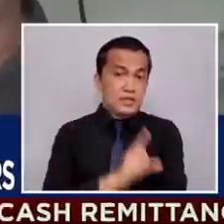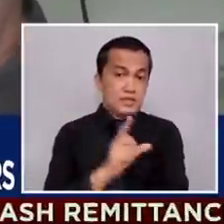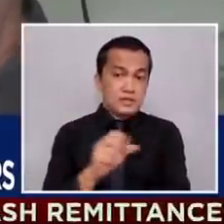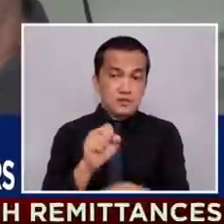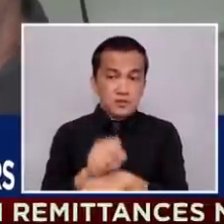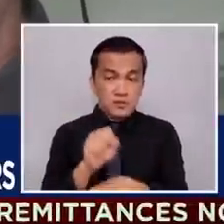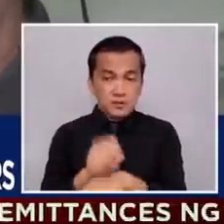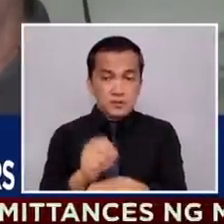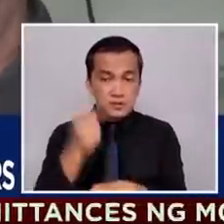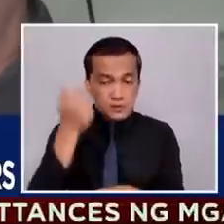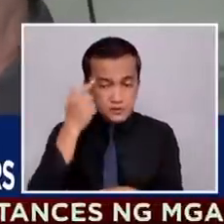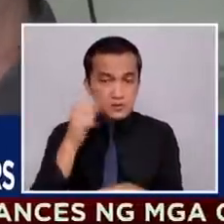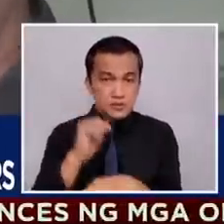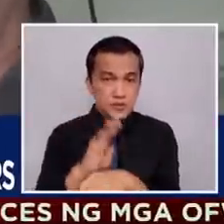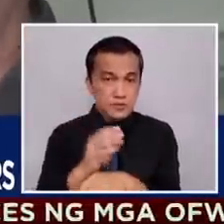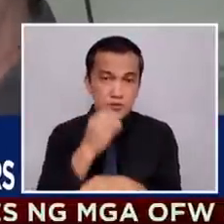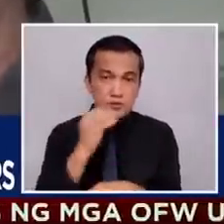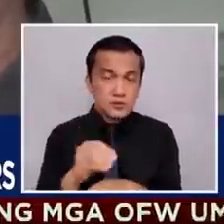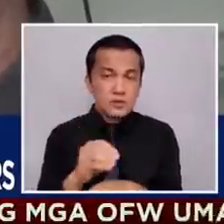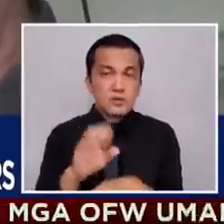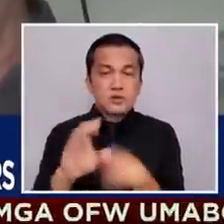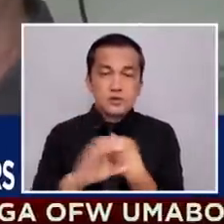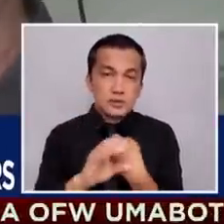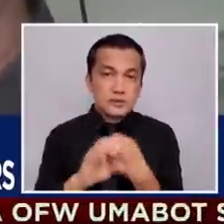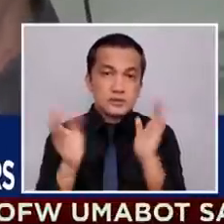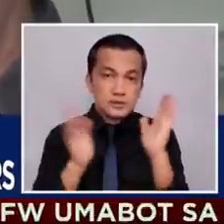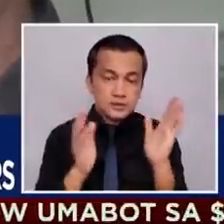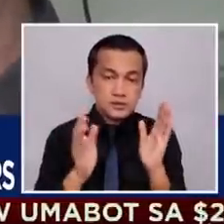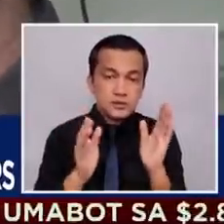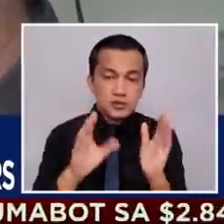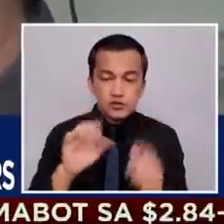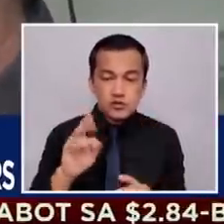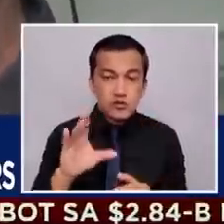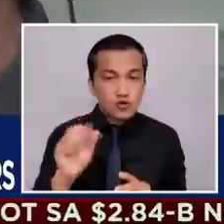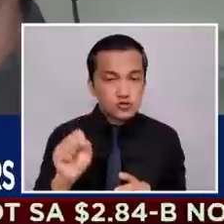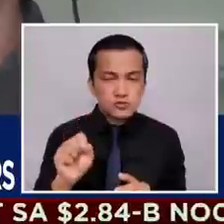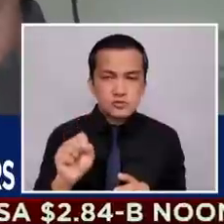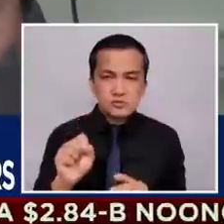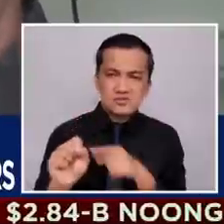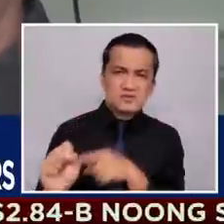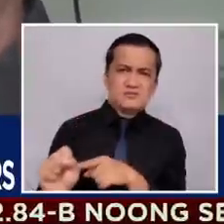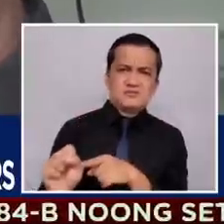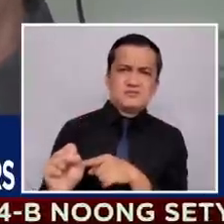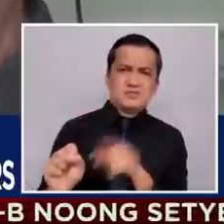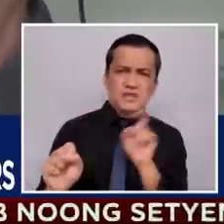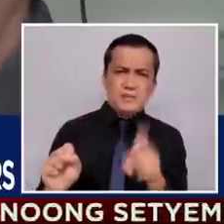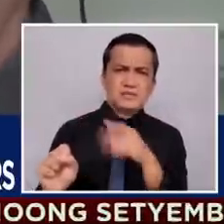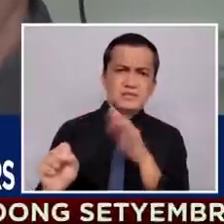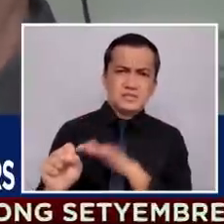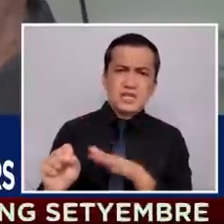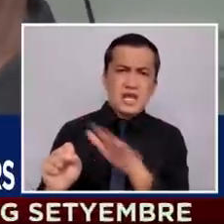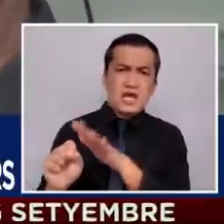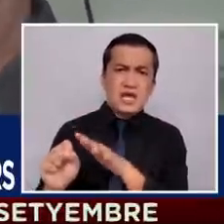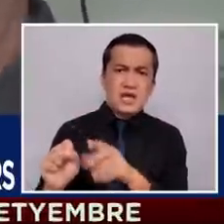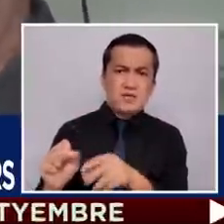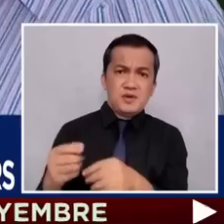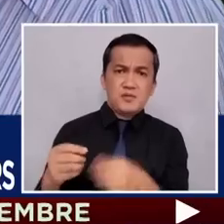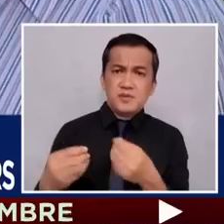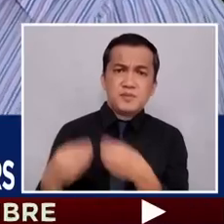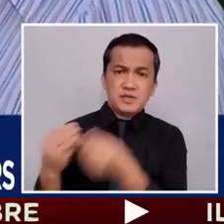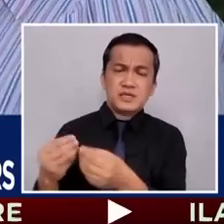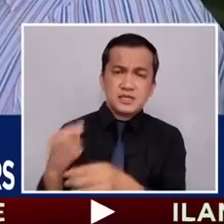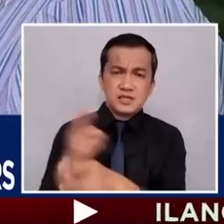sa gobyerno ng mga job orders at mga contracts of service o JOCOS, dapat po sila ay mabigyan na ng regular na